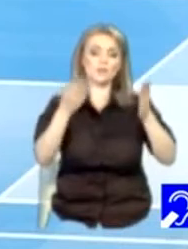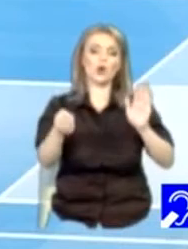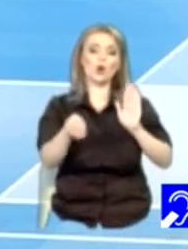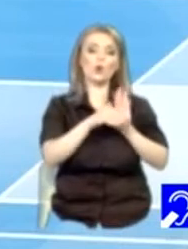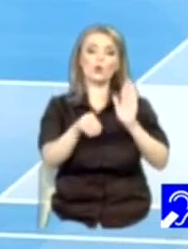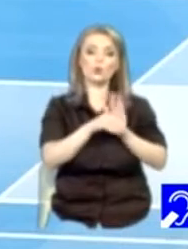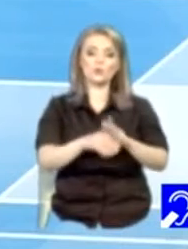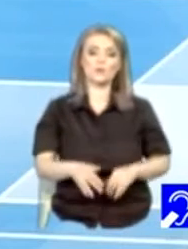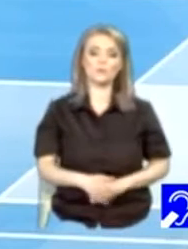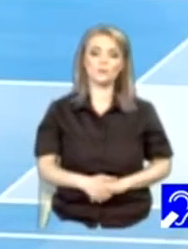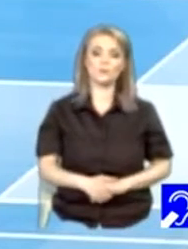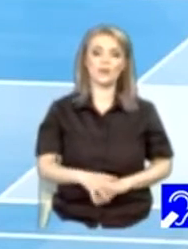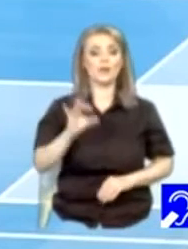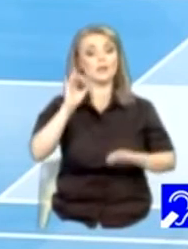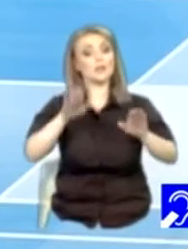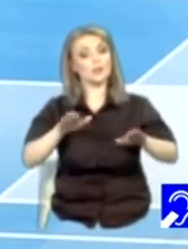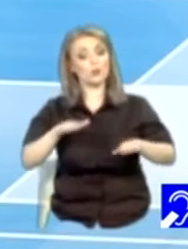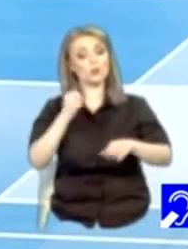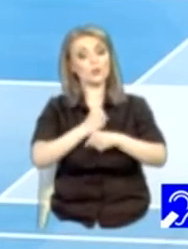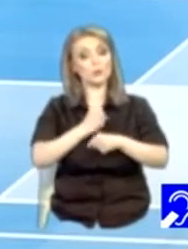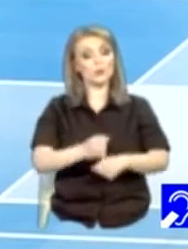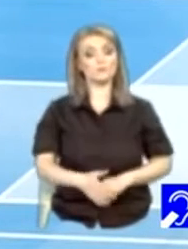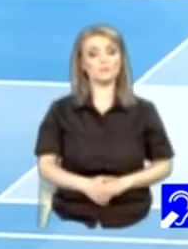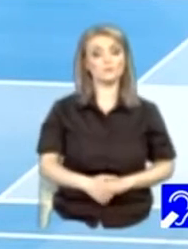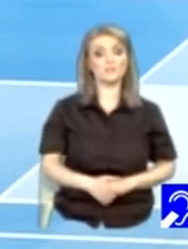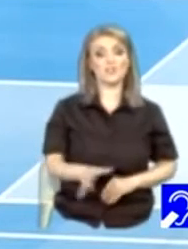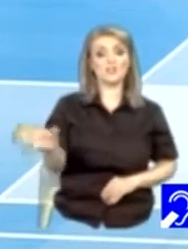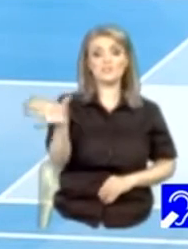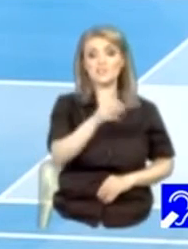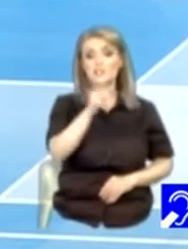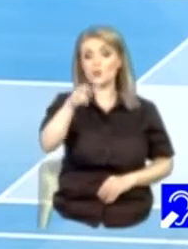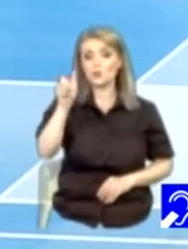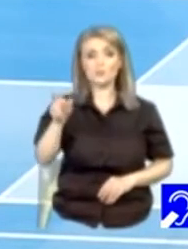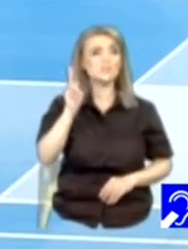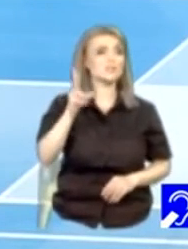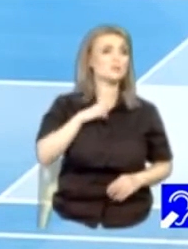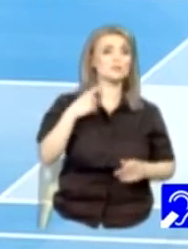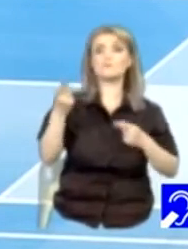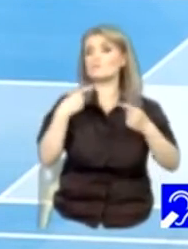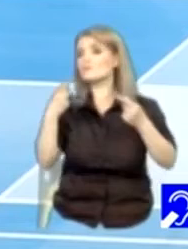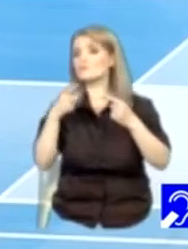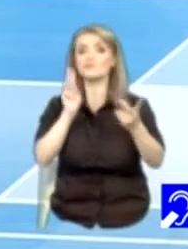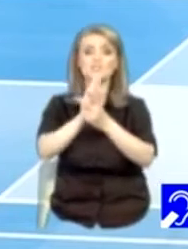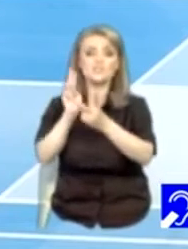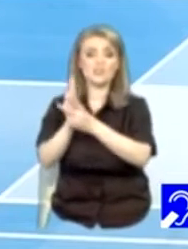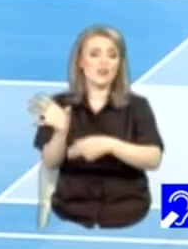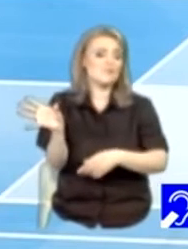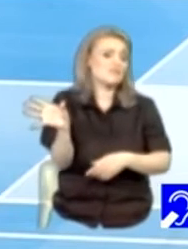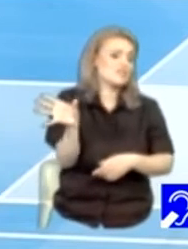din locuri de muncă și corupție. Și cam toți oamenii cu care am stat noi de vorbă